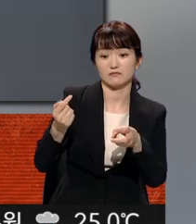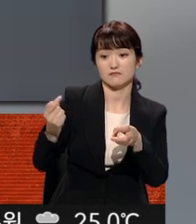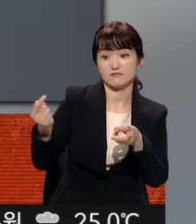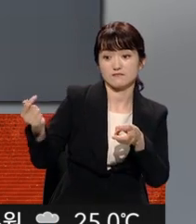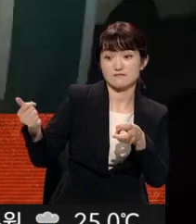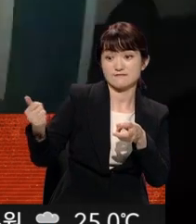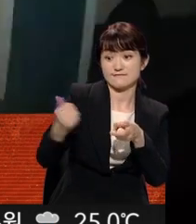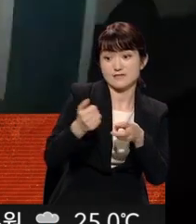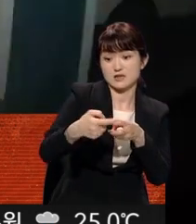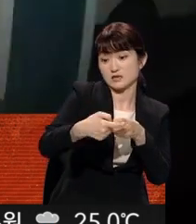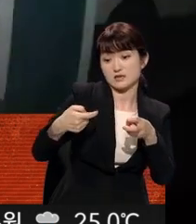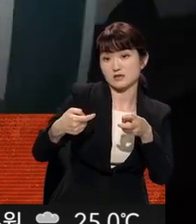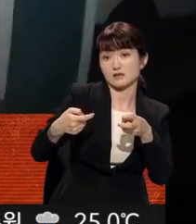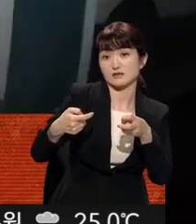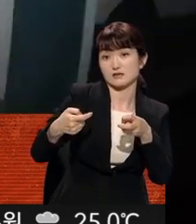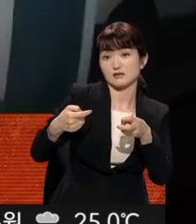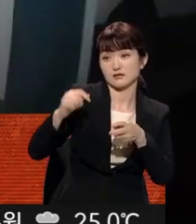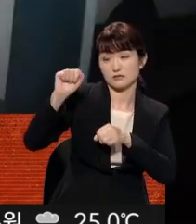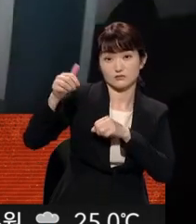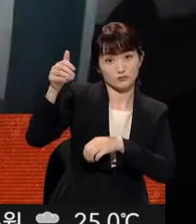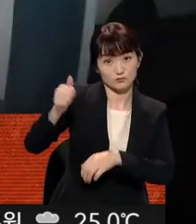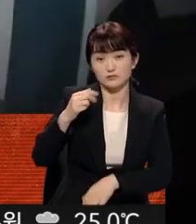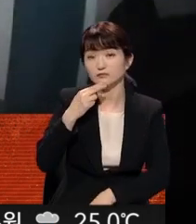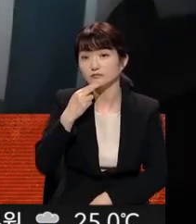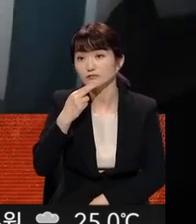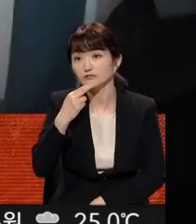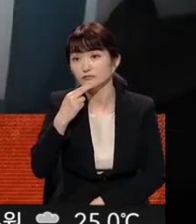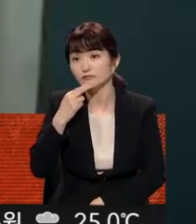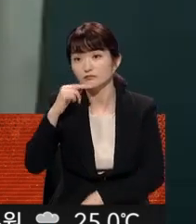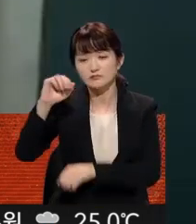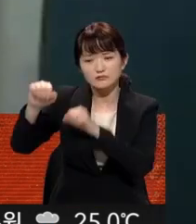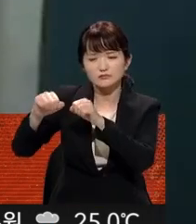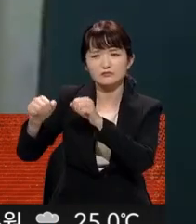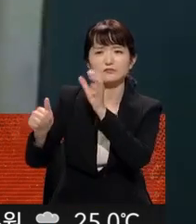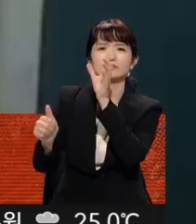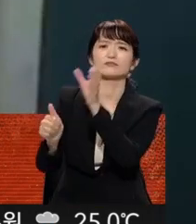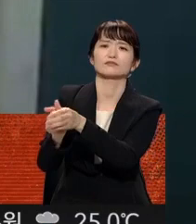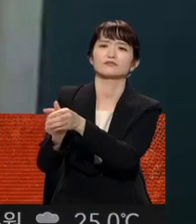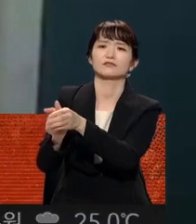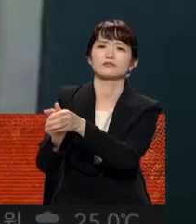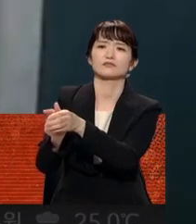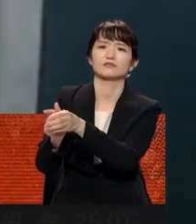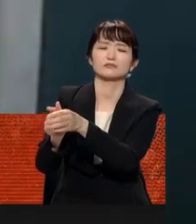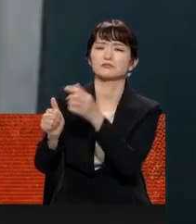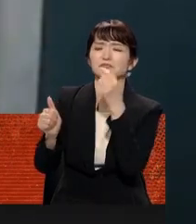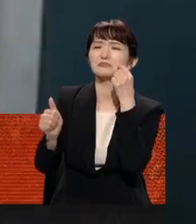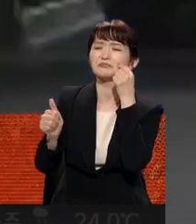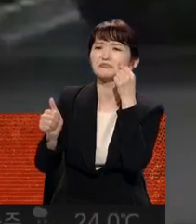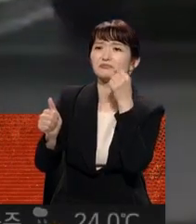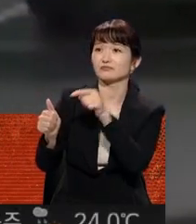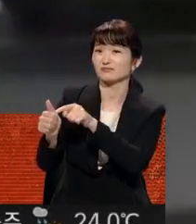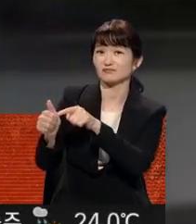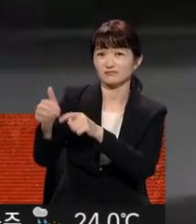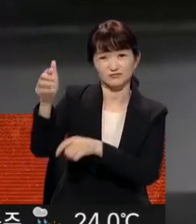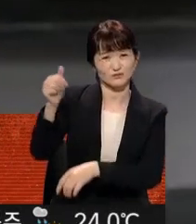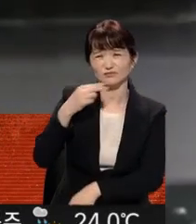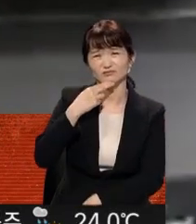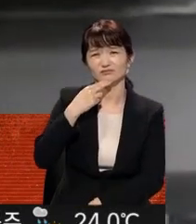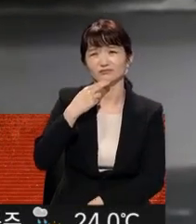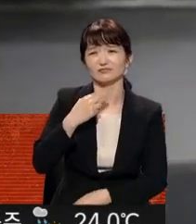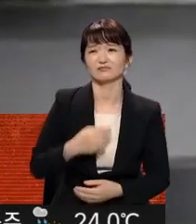차에 손해를 끼쳤으면 동물의 주인이 있지 않은 이상은 그 동물에게 책임을 물을 순 없는 거 아니겠습니까 고라니가 주인이 있을 리가 없잖아요